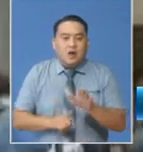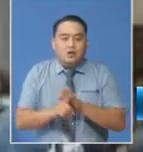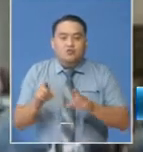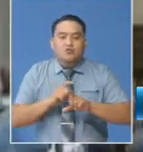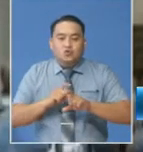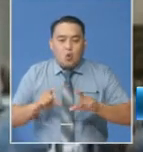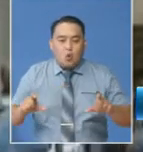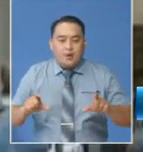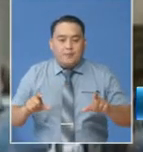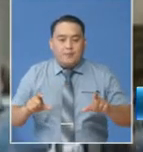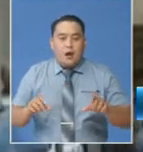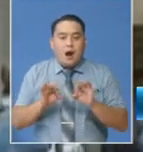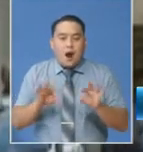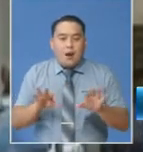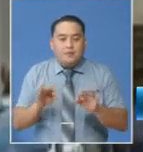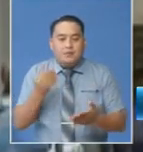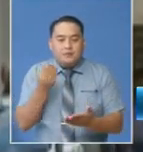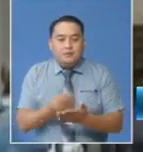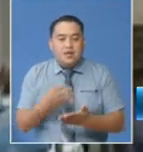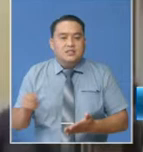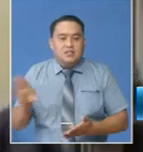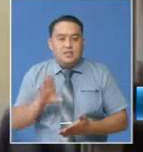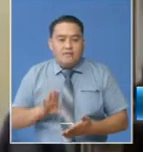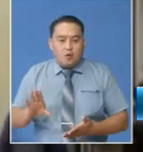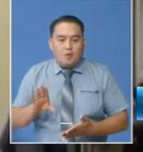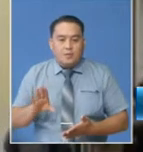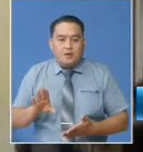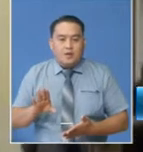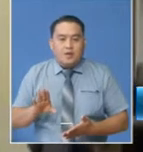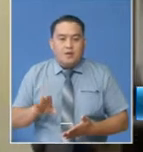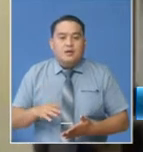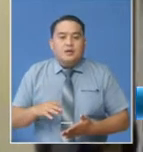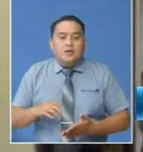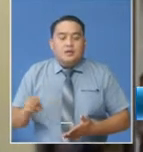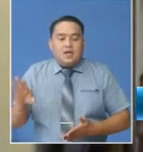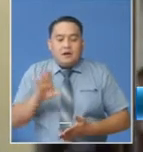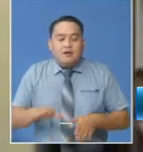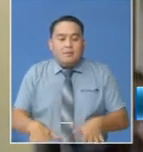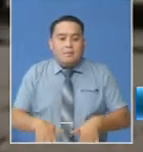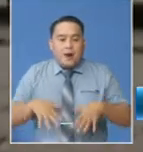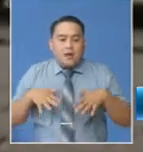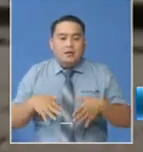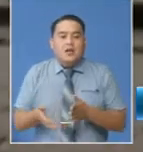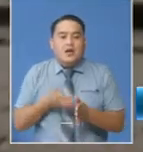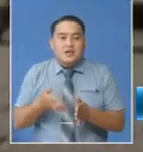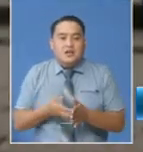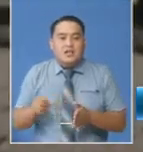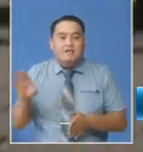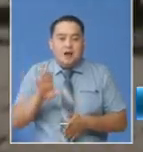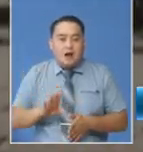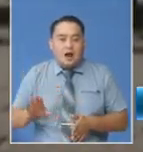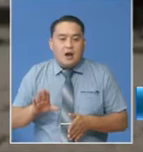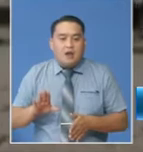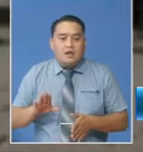образовательного уровня, объясняя ценности Европы, отметил Таяни. Председатель Европарламента обратил внимание на нехватку европейских